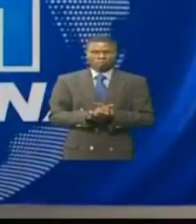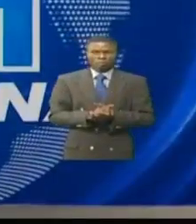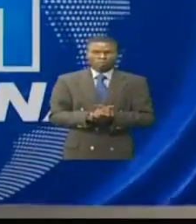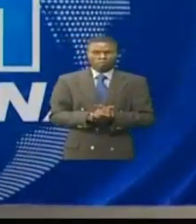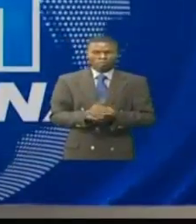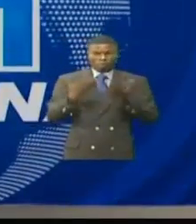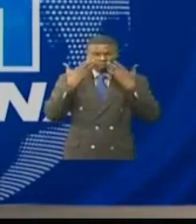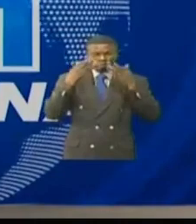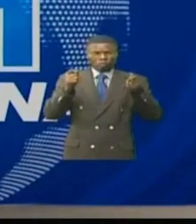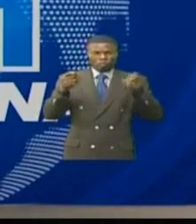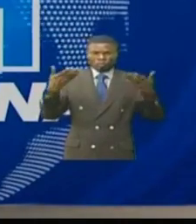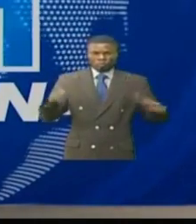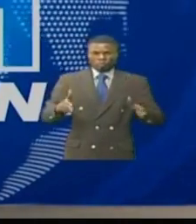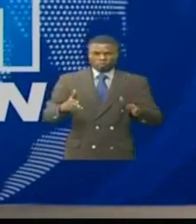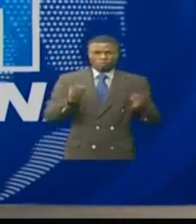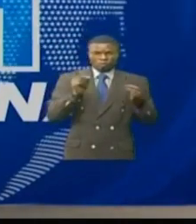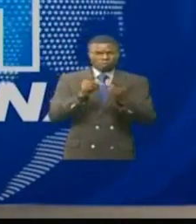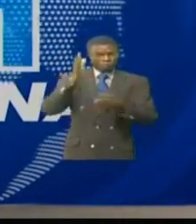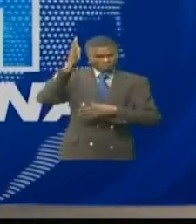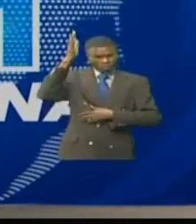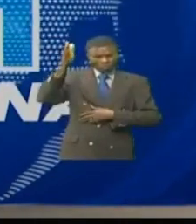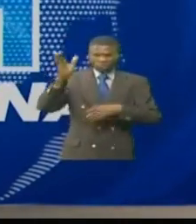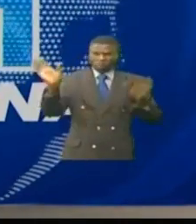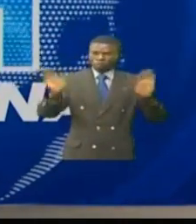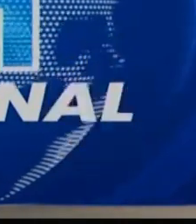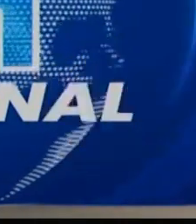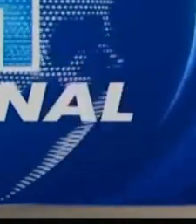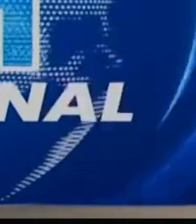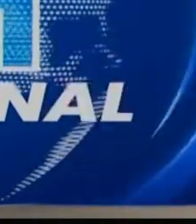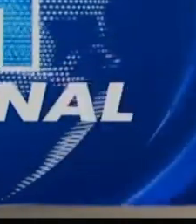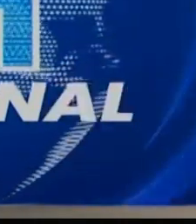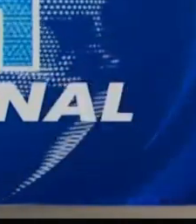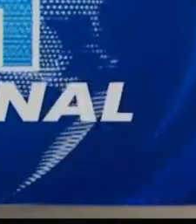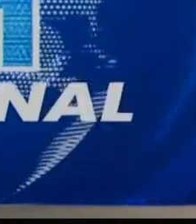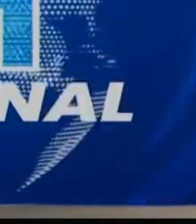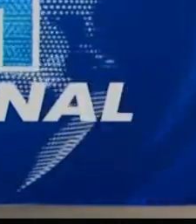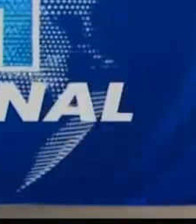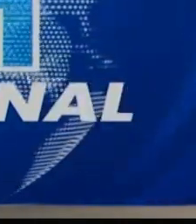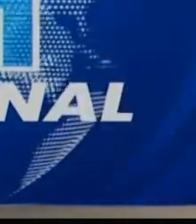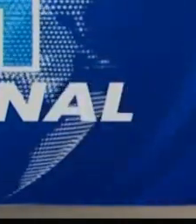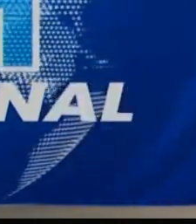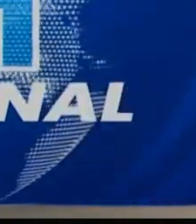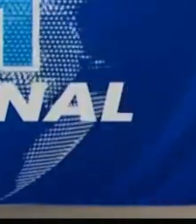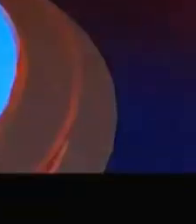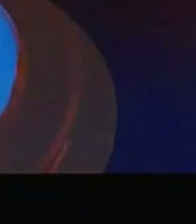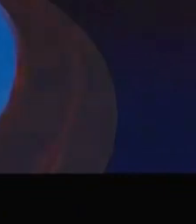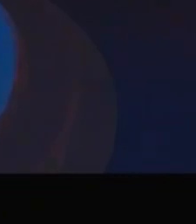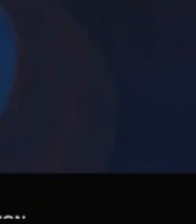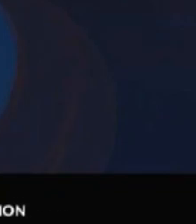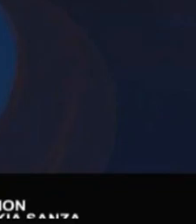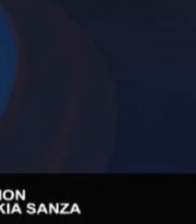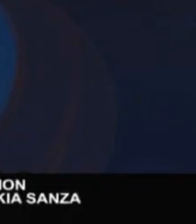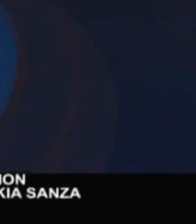C'en est fini avec ce journal. Je vous retrouve demain à la même heure et avec le même plaisir. D'ici là, portez-vous bien. Au revoir.